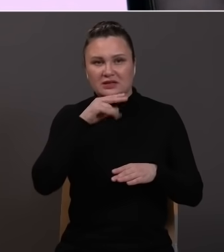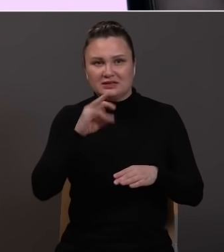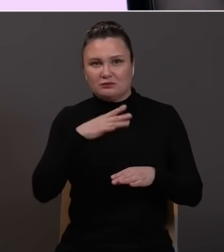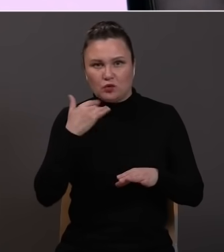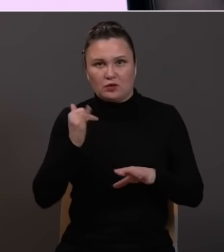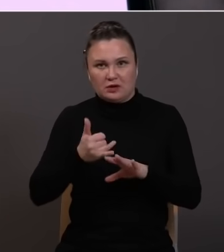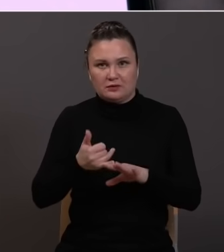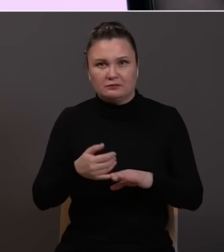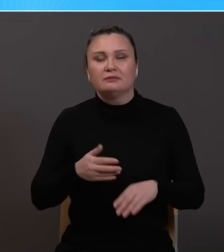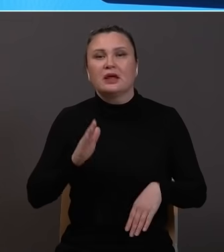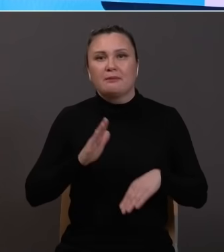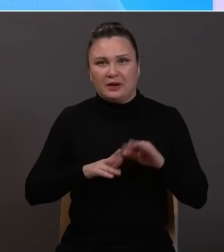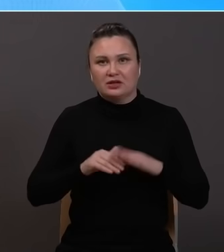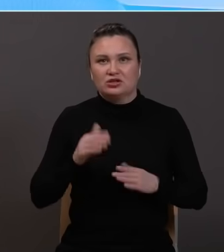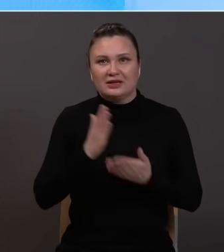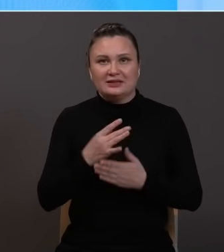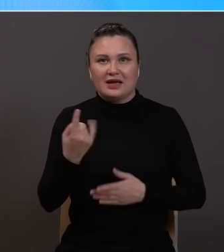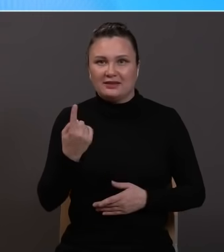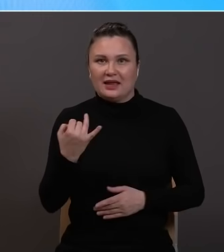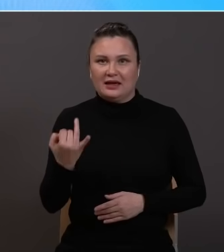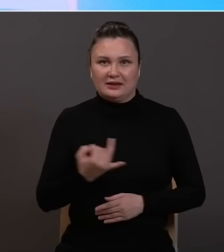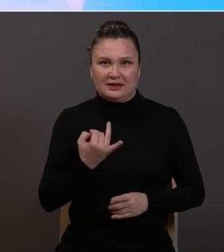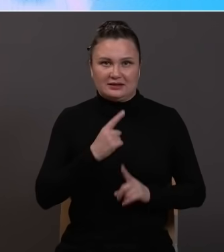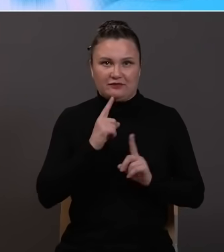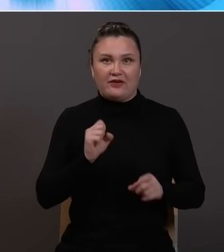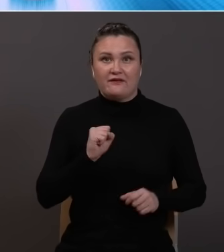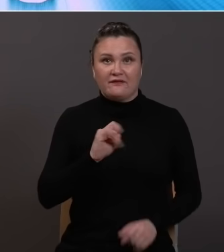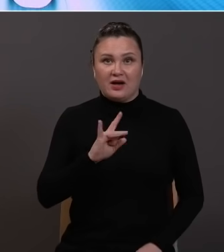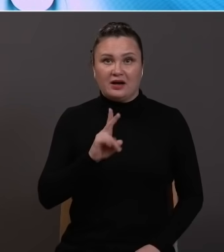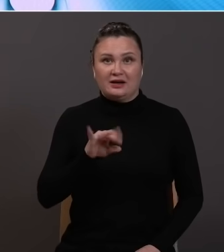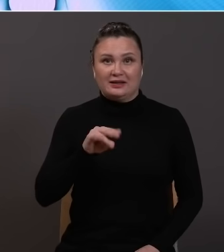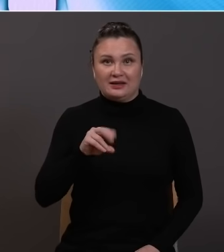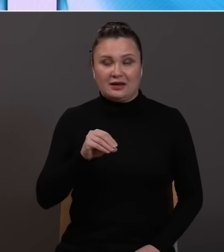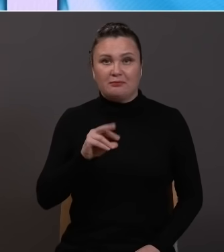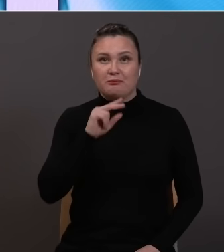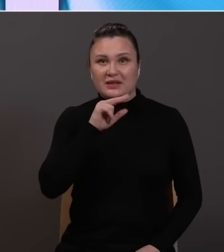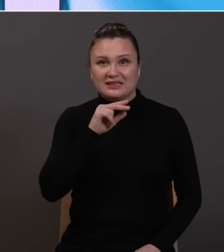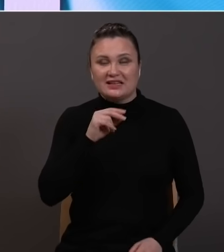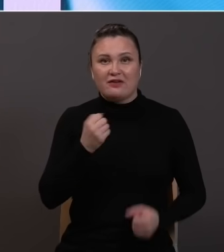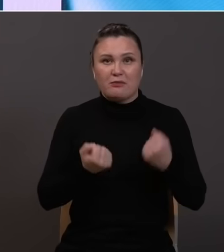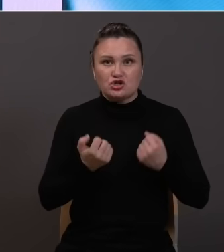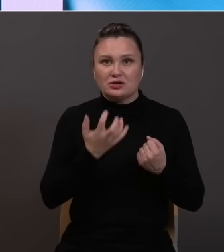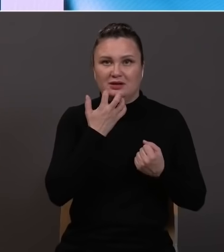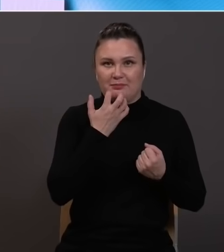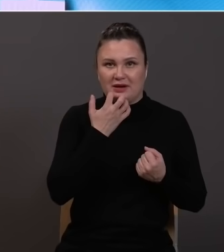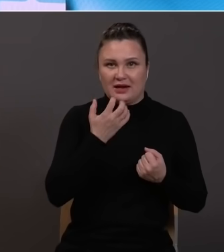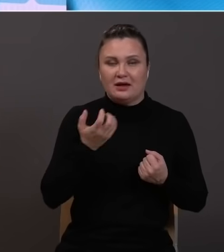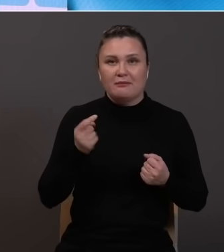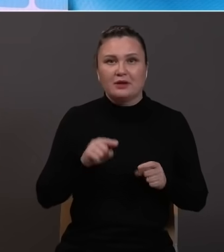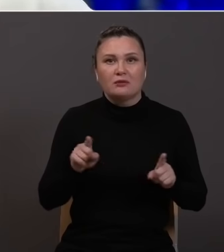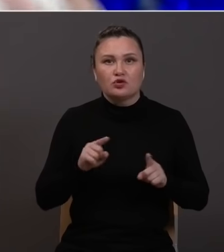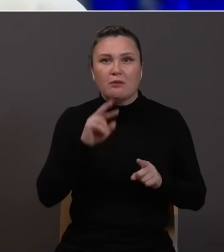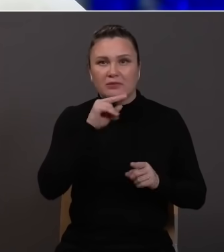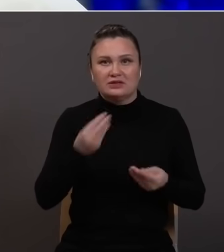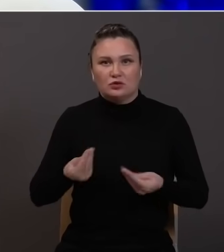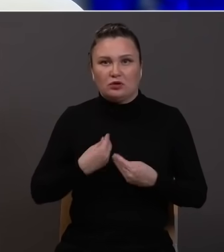видимо. Может практически. Быть, даже больше. Есть одна интересная особенность. В Арктике бензиновая машина теплее. Потому что, ну, безусловно,